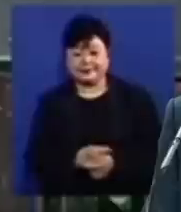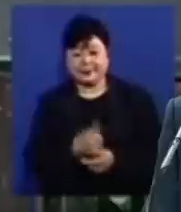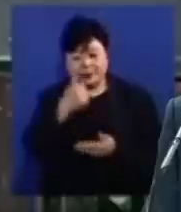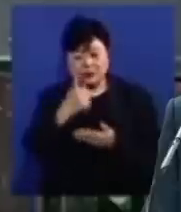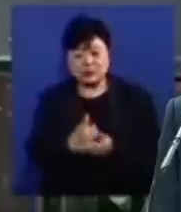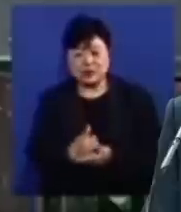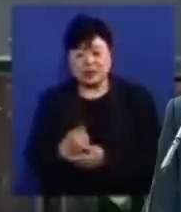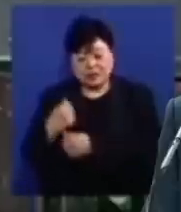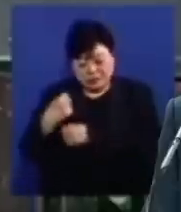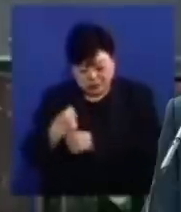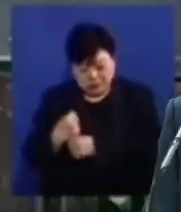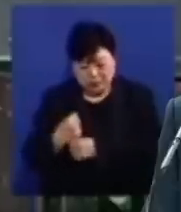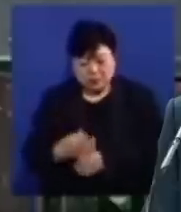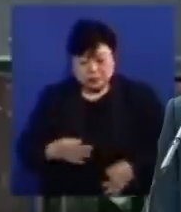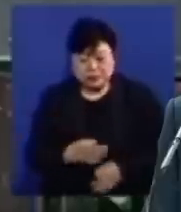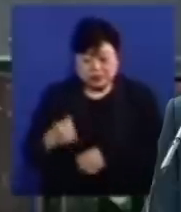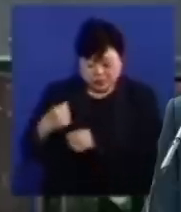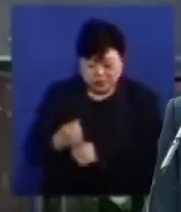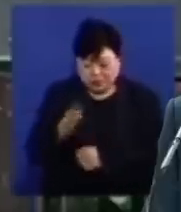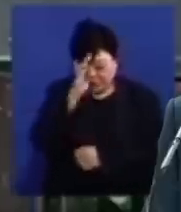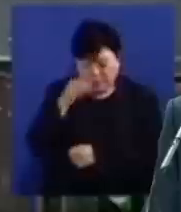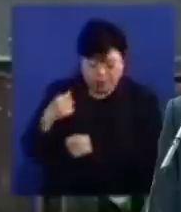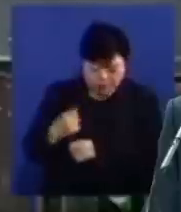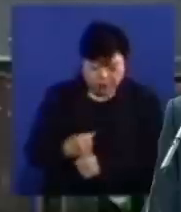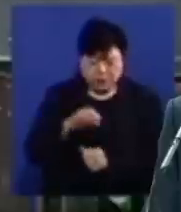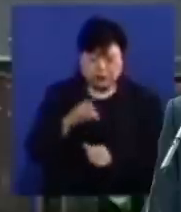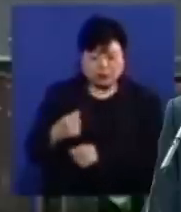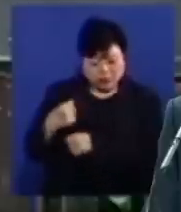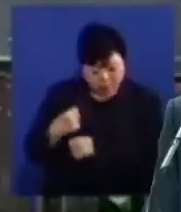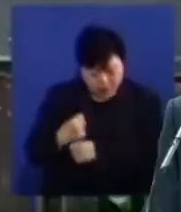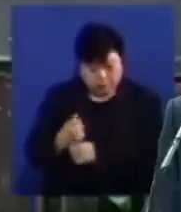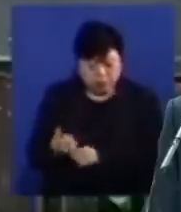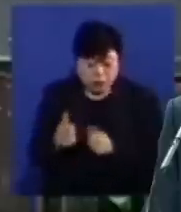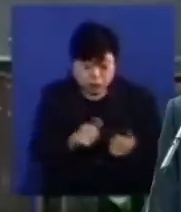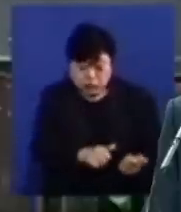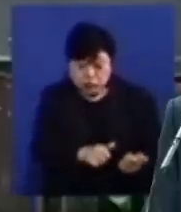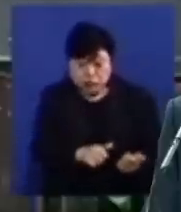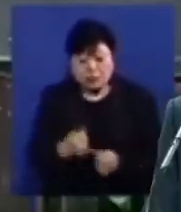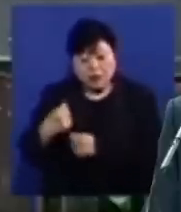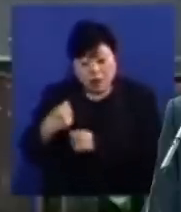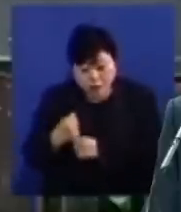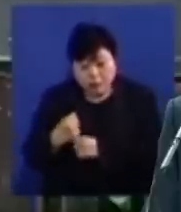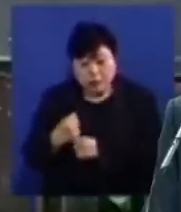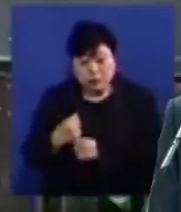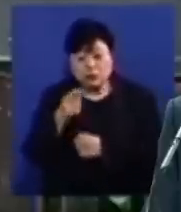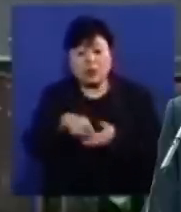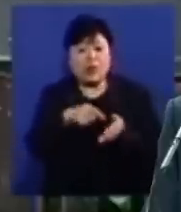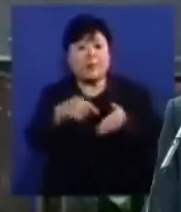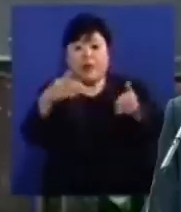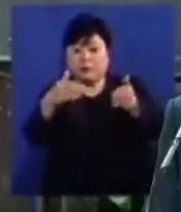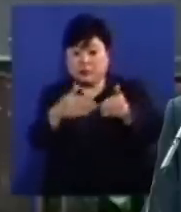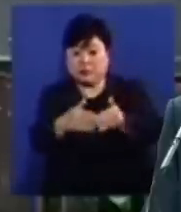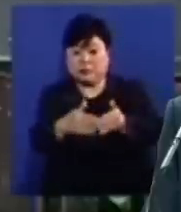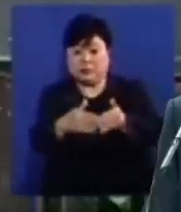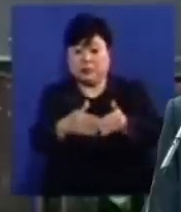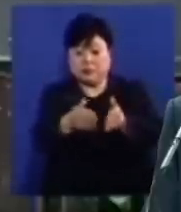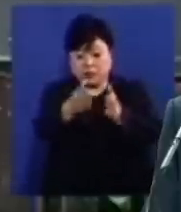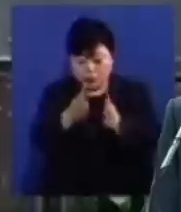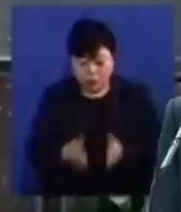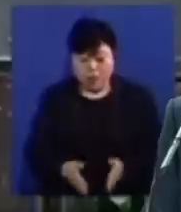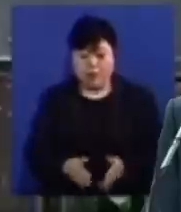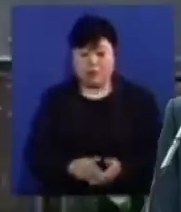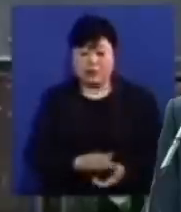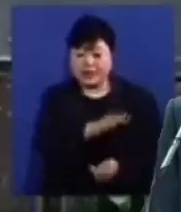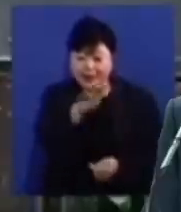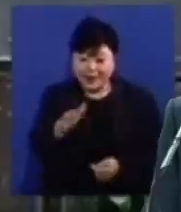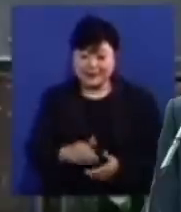죄를 짊어지고 불의를 걸머지고 병을 걸머지고 저주를 걸머지고 죽음을 걸머지고 청산하고 그를 통해서 우리가